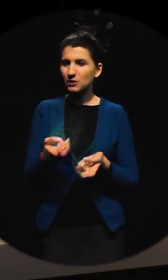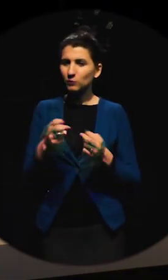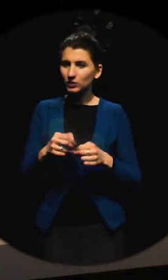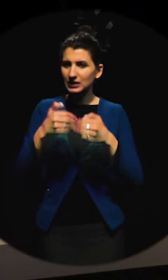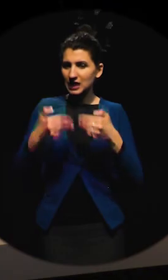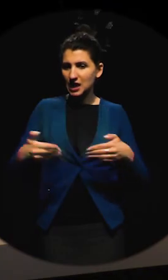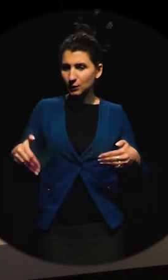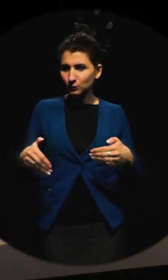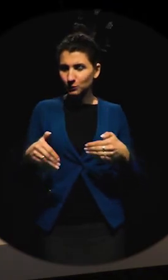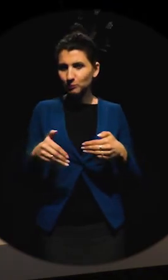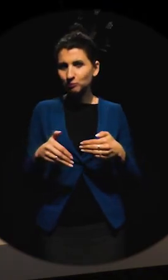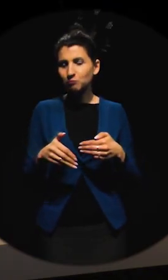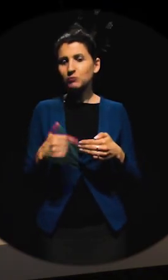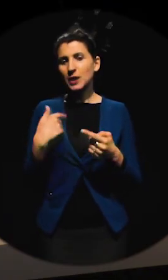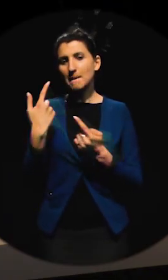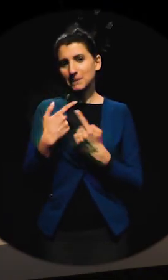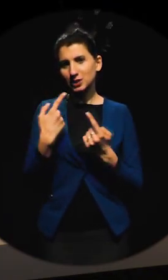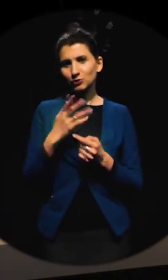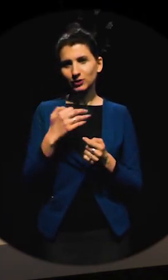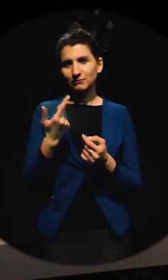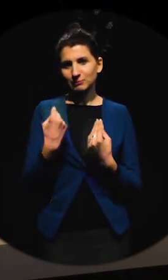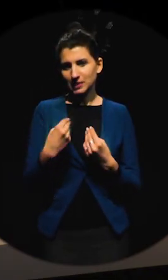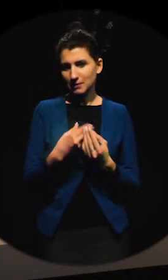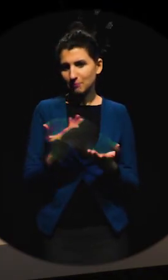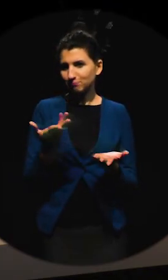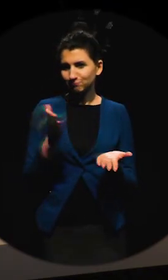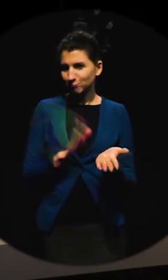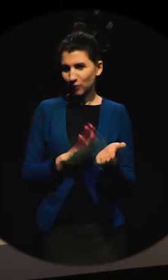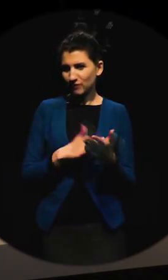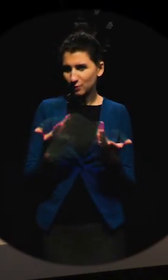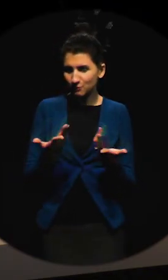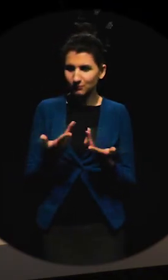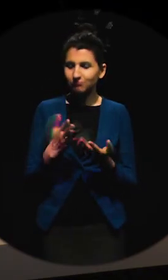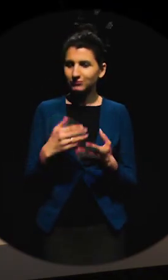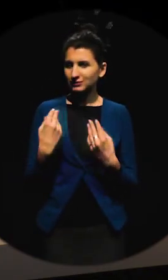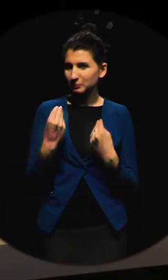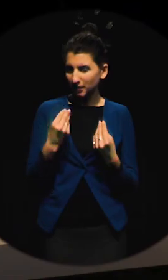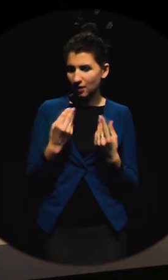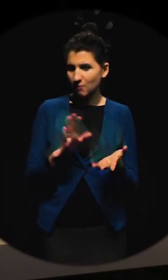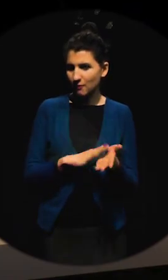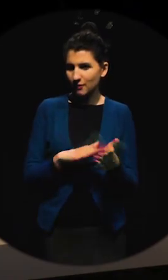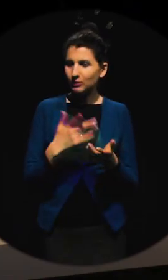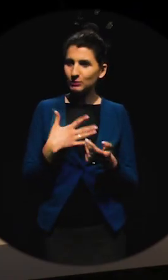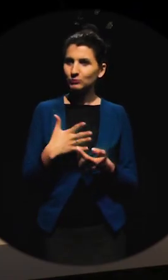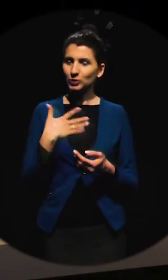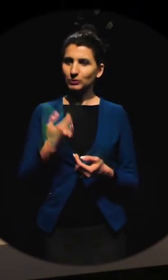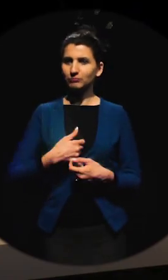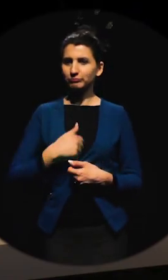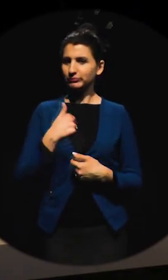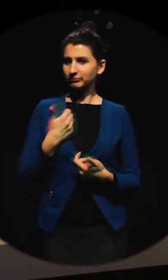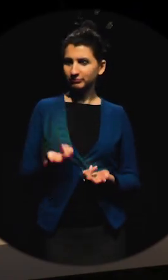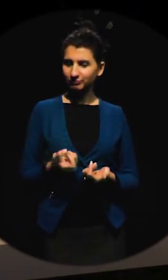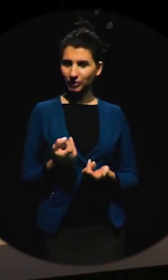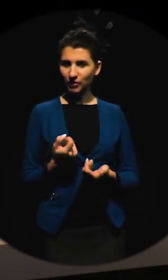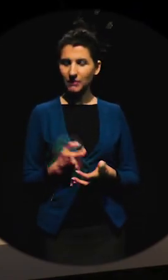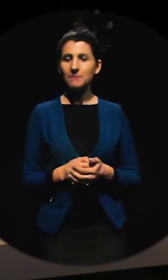teatru chyba nie ma ważniejszych słów, które mogłyby paść,